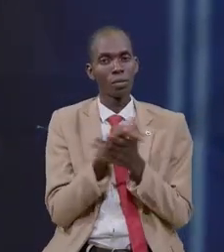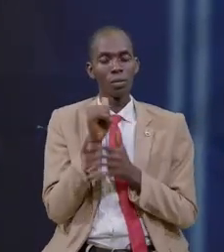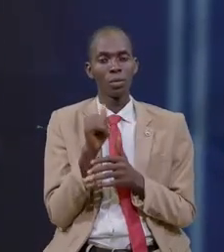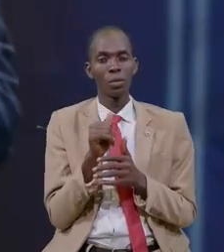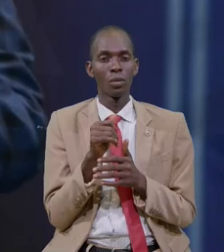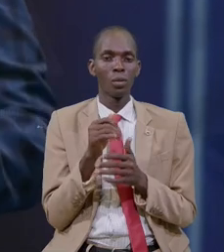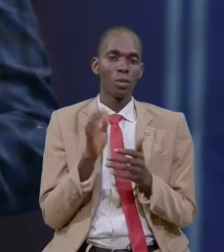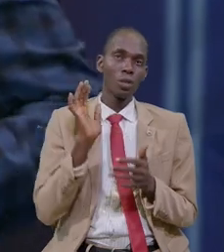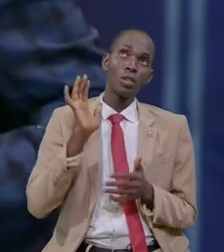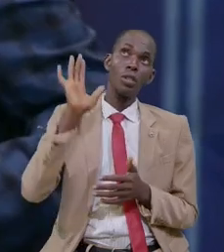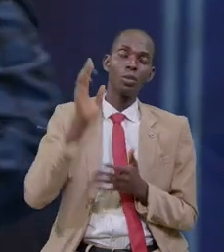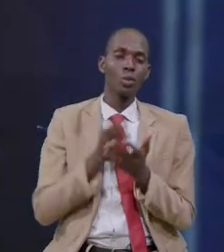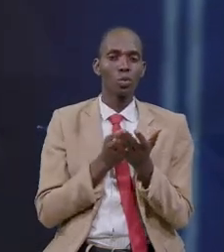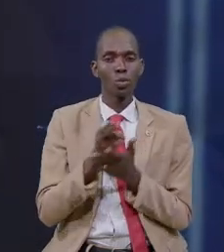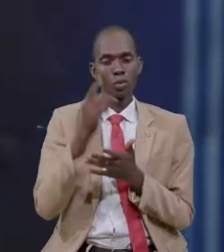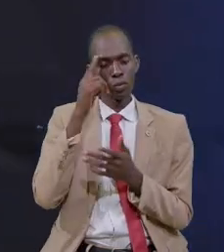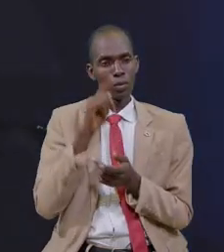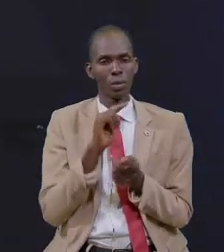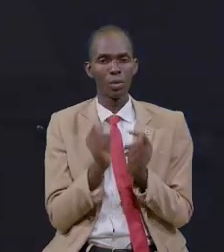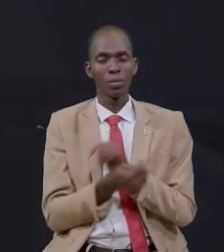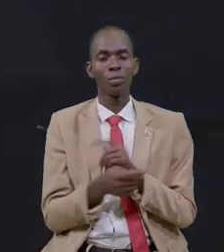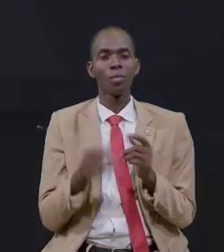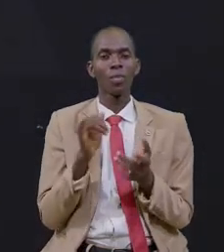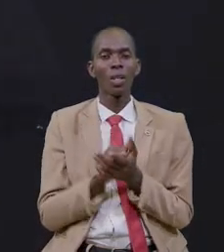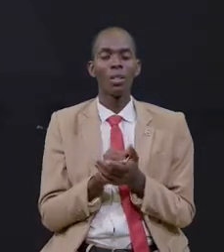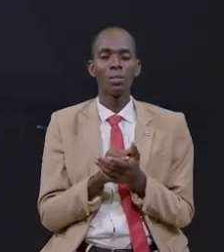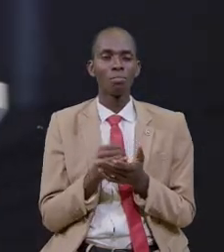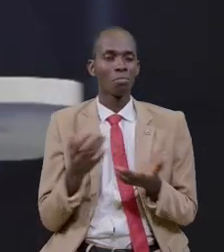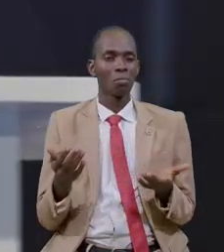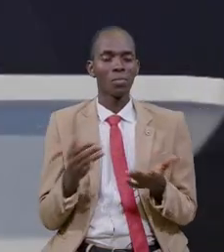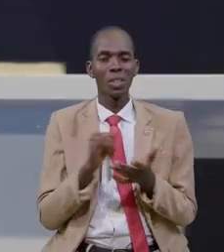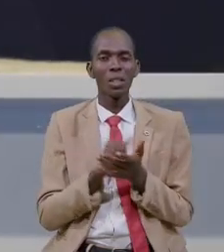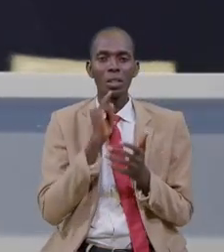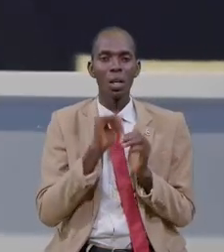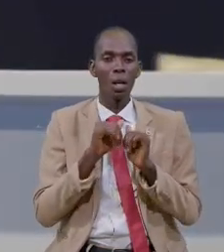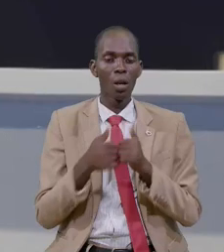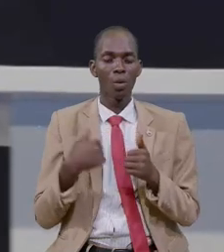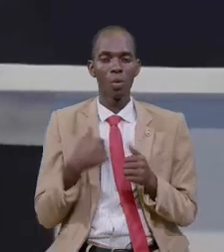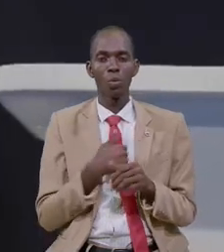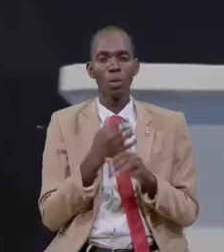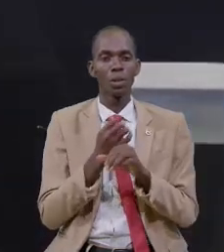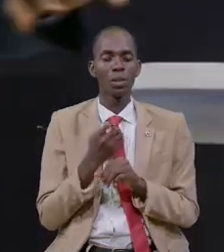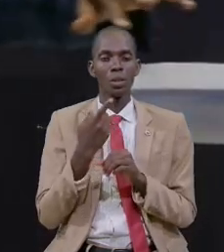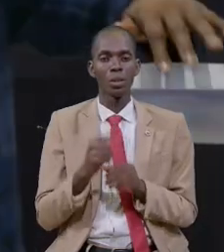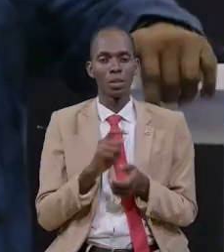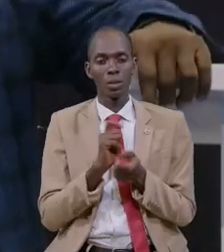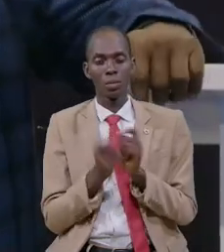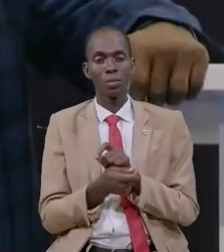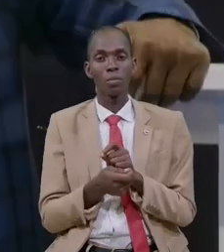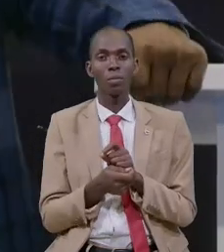la confiance et sa vérité pour la transformation. C'est la foi. C'est comme ça nous obtenons la